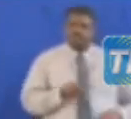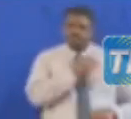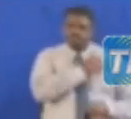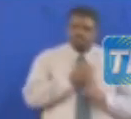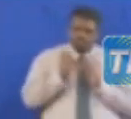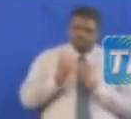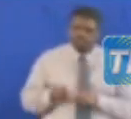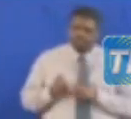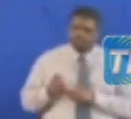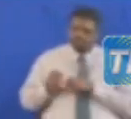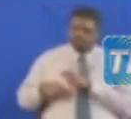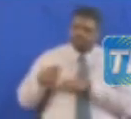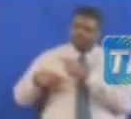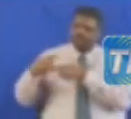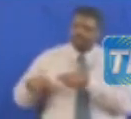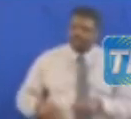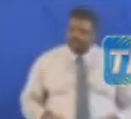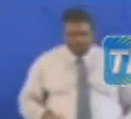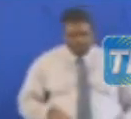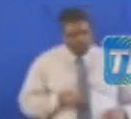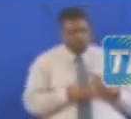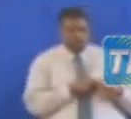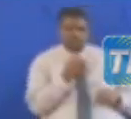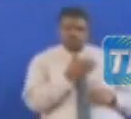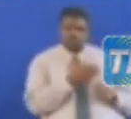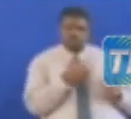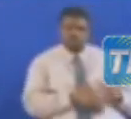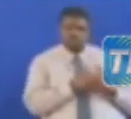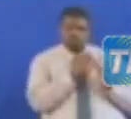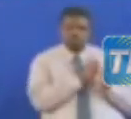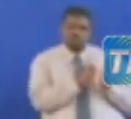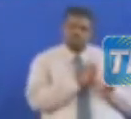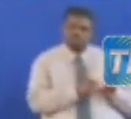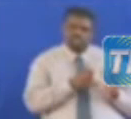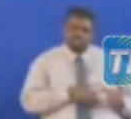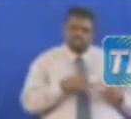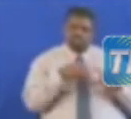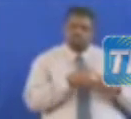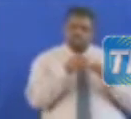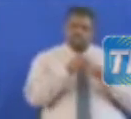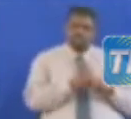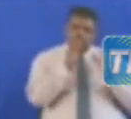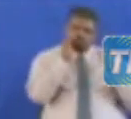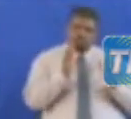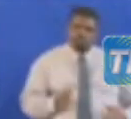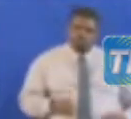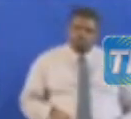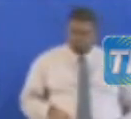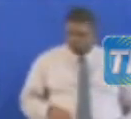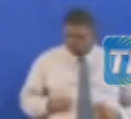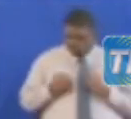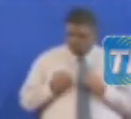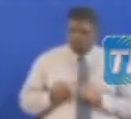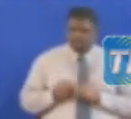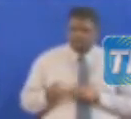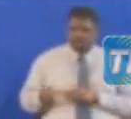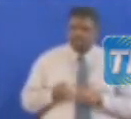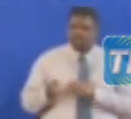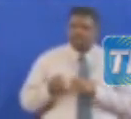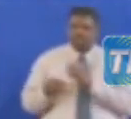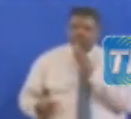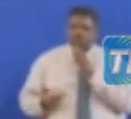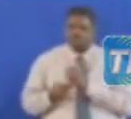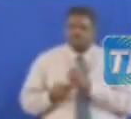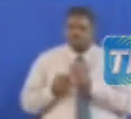walimu baada ya kujiendeleza, kuendeleza ujenzi wa jengo la ofisi ya tume makao makuu, kuimarisha mfumo wa kielektroniki